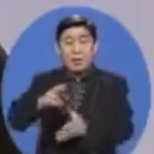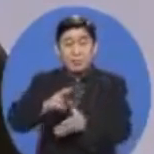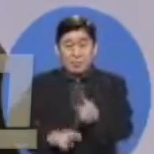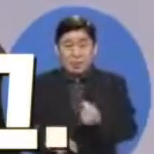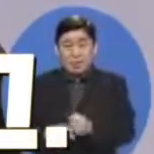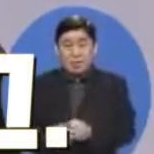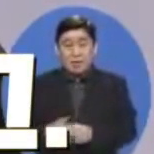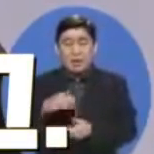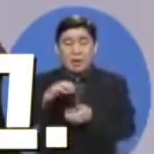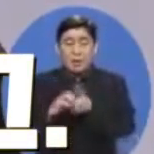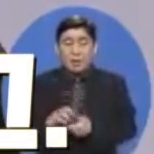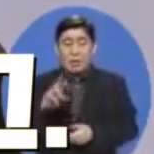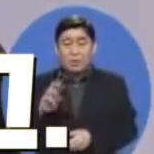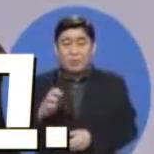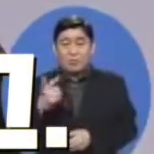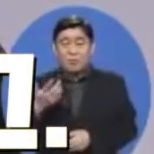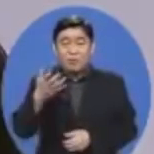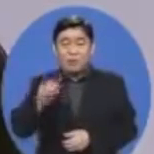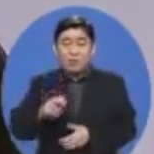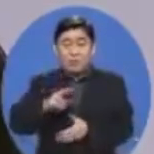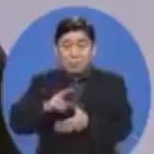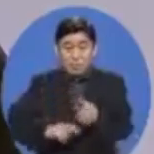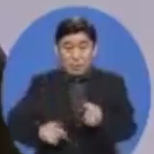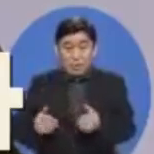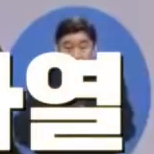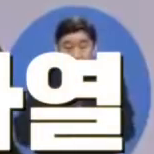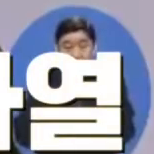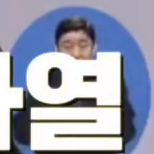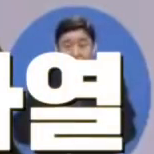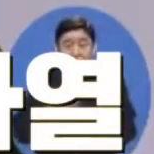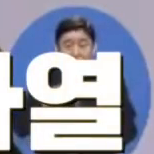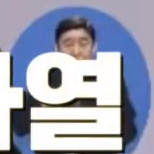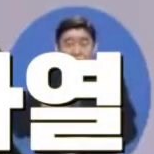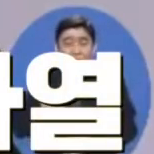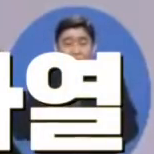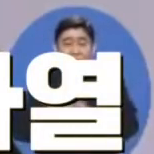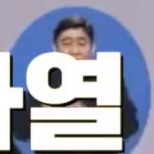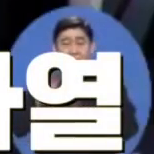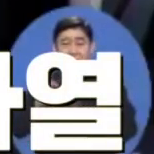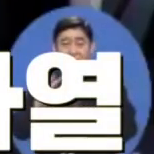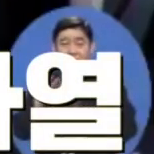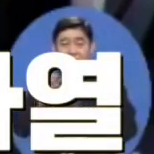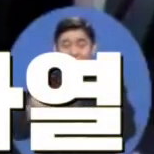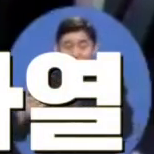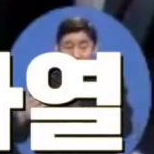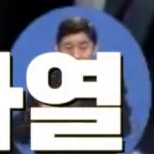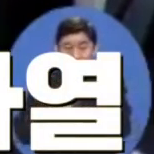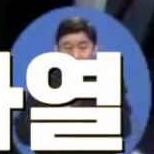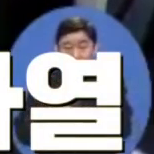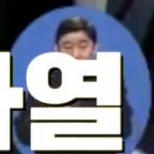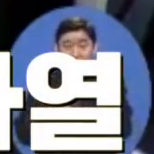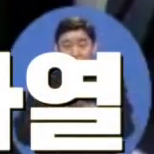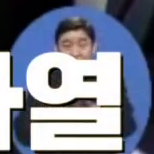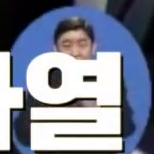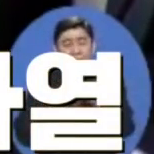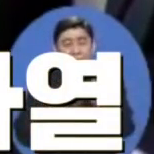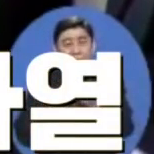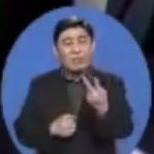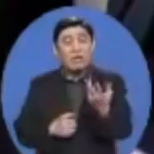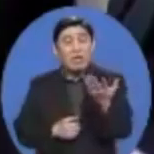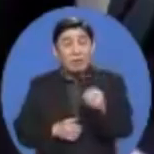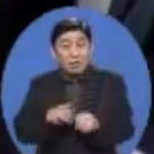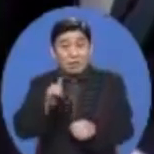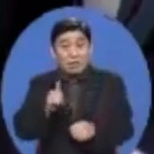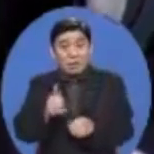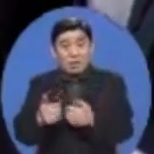네. 농협에 36억 받았습니까? 네. 두산건설에 42억 받았습니까? 그래서 165억입니까? 더 있습니까? 저는 모릅니다.